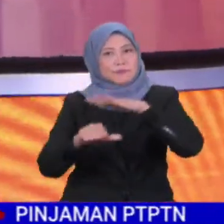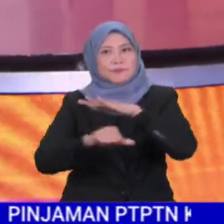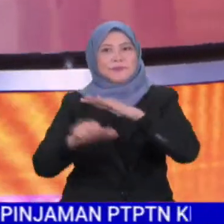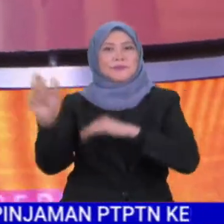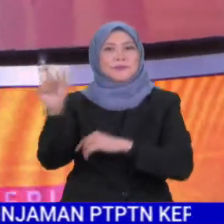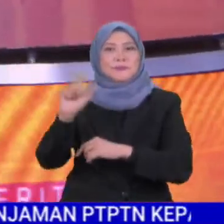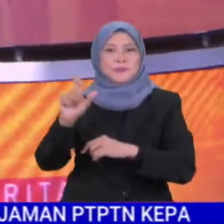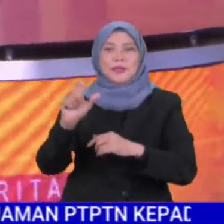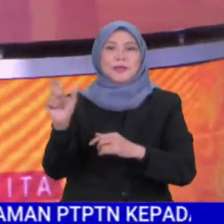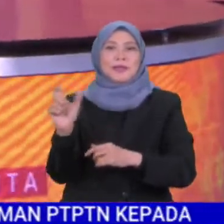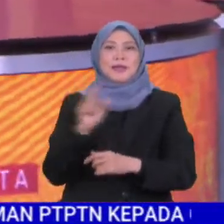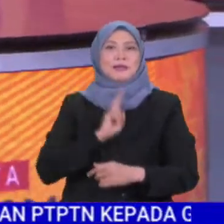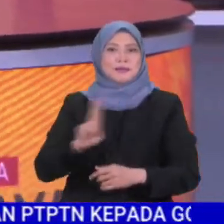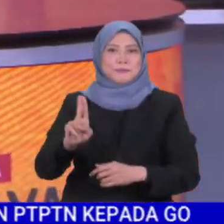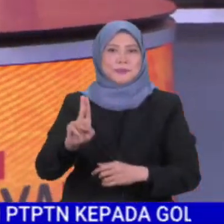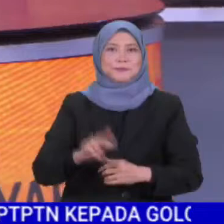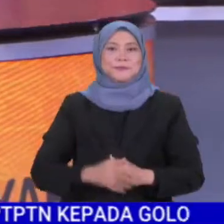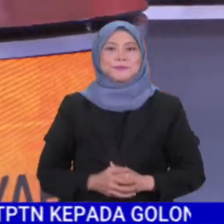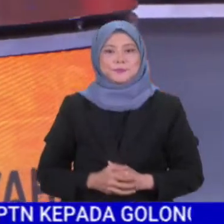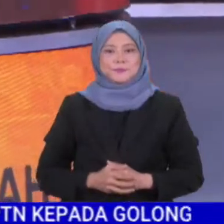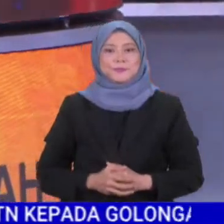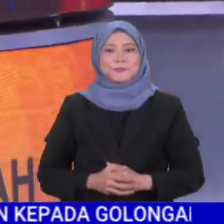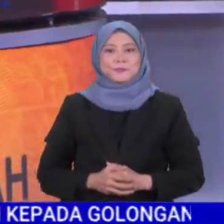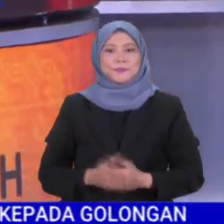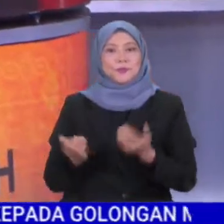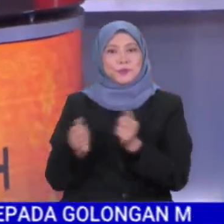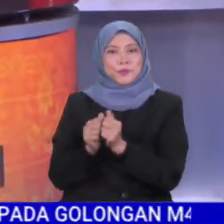Perinciannya bersama Bumawi yang di sana.